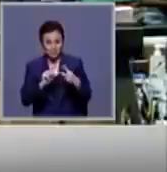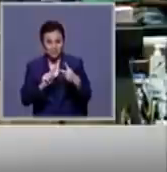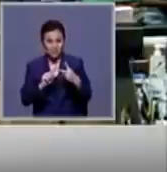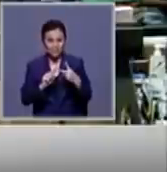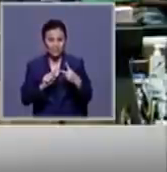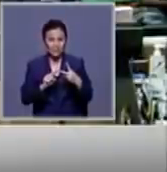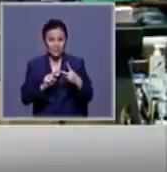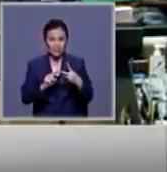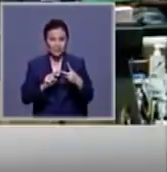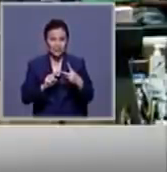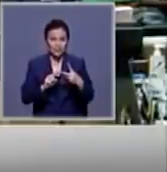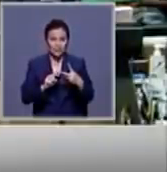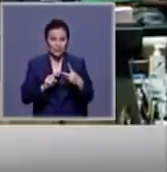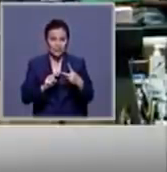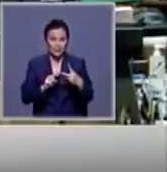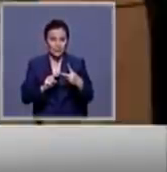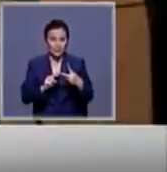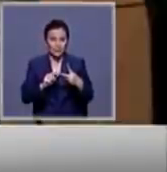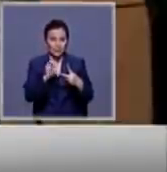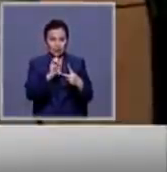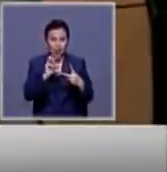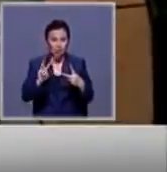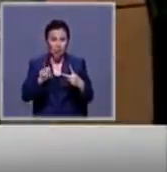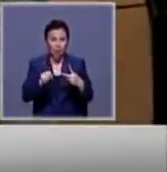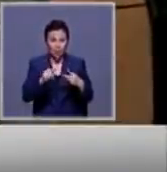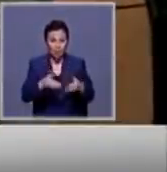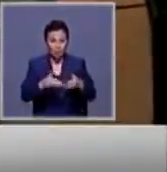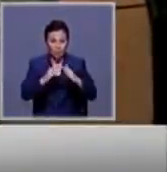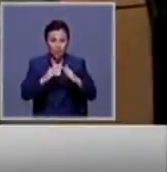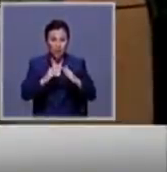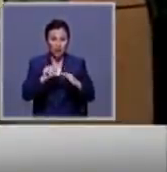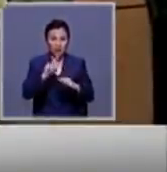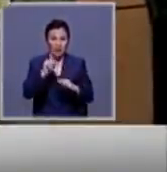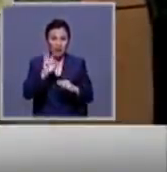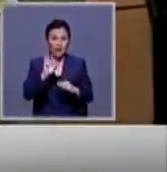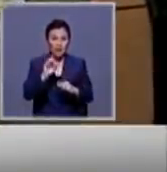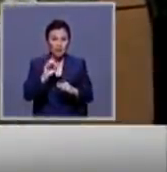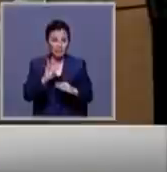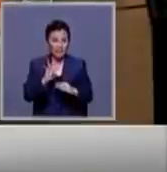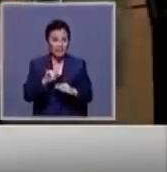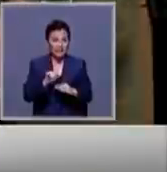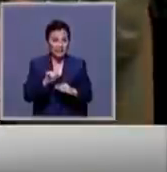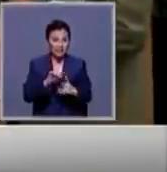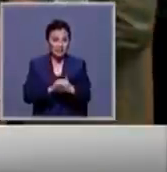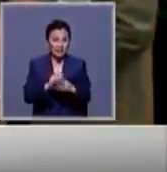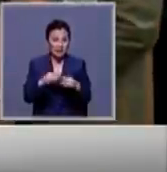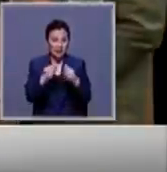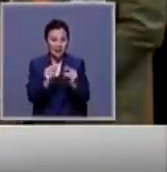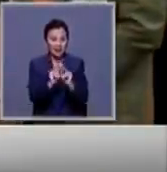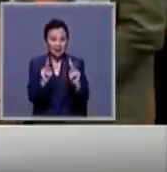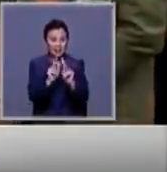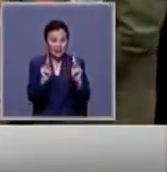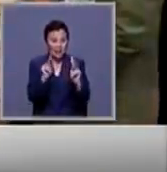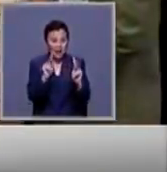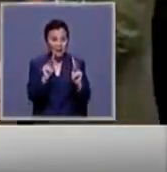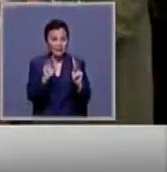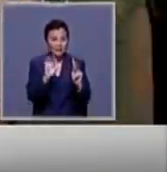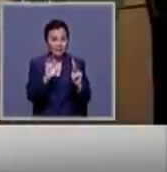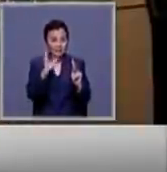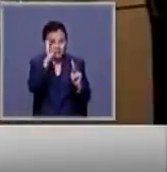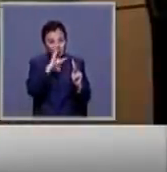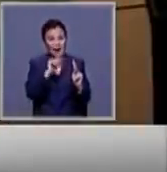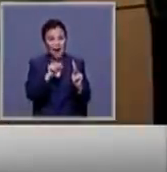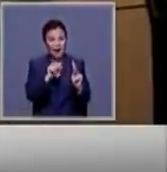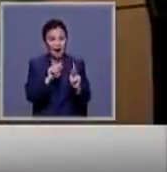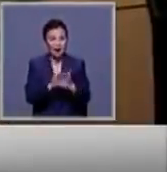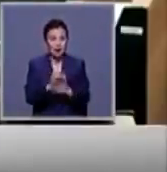องผู้ที่จะพาแต่งตั้งเนี่ยที่194เขาไม่แต่งตั้งเสียทีเดียวเขาให้มีกรรมการสรรหาซึ่งคส